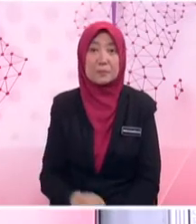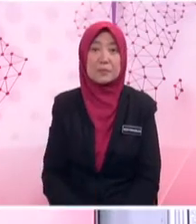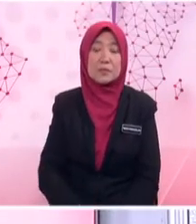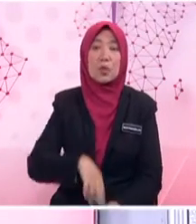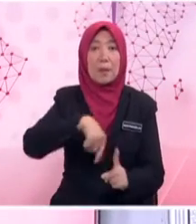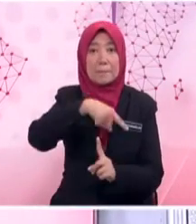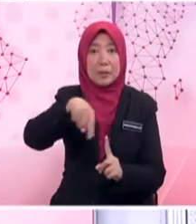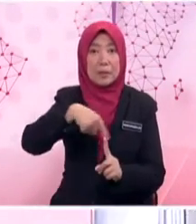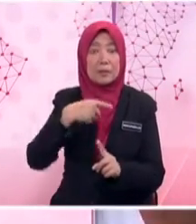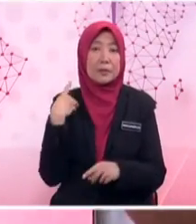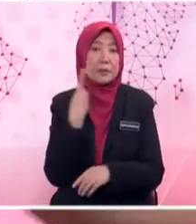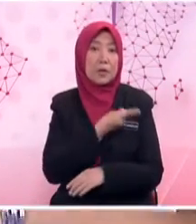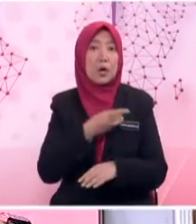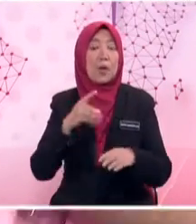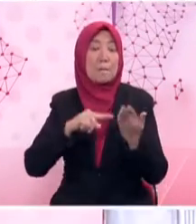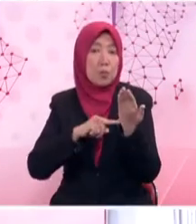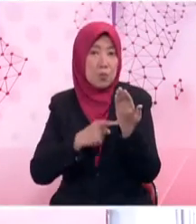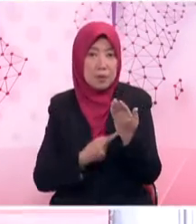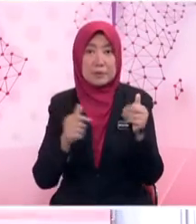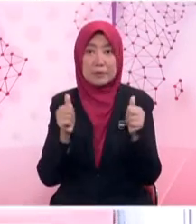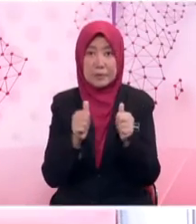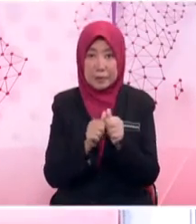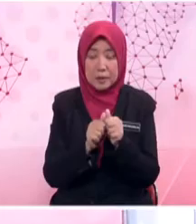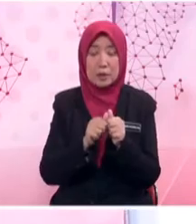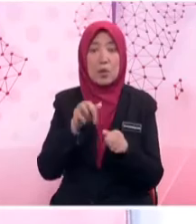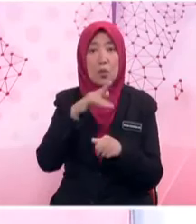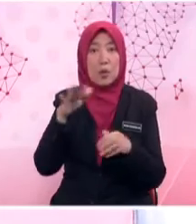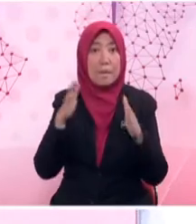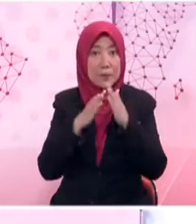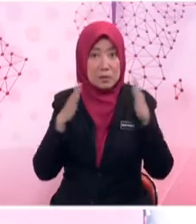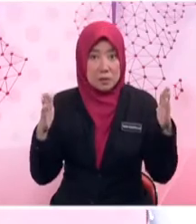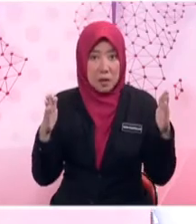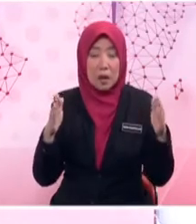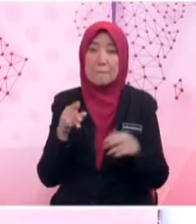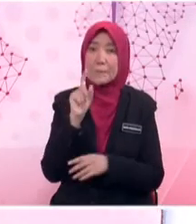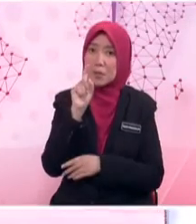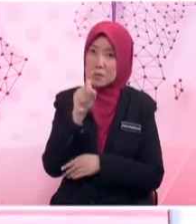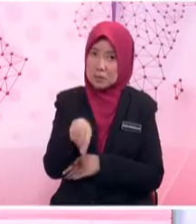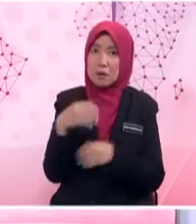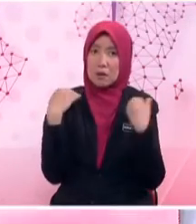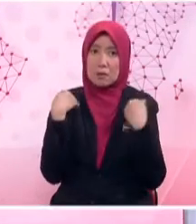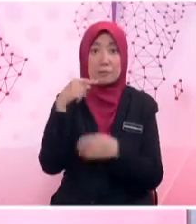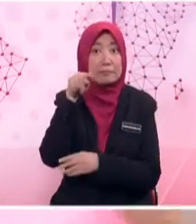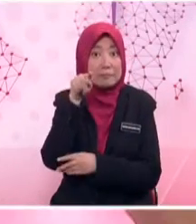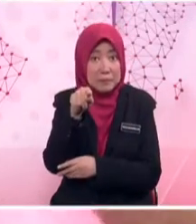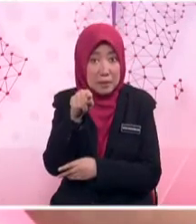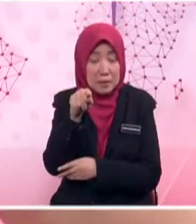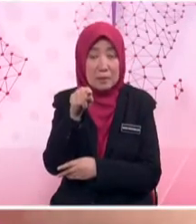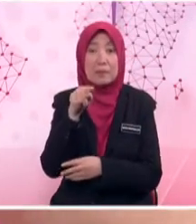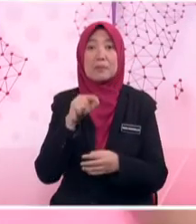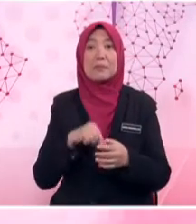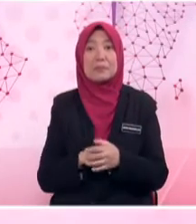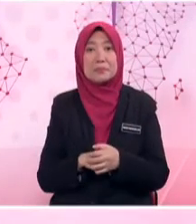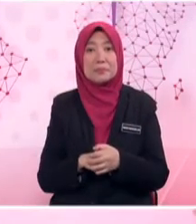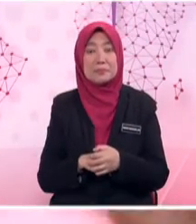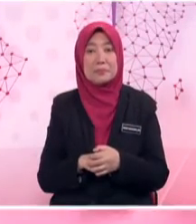dengan huruf besar, kita akhirnya kita ada noktah. Tanda titik ataupun noktah